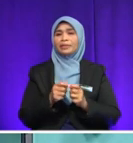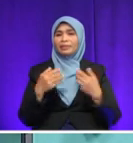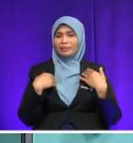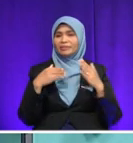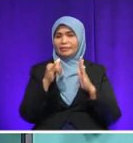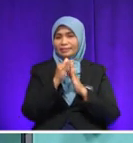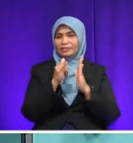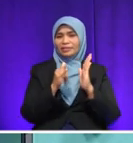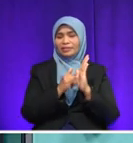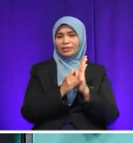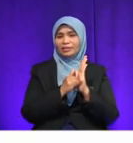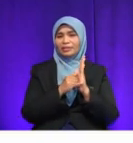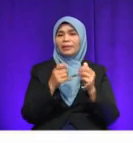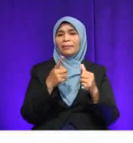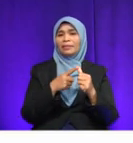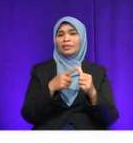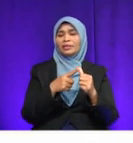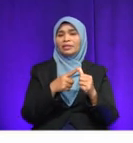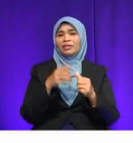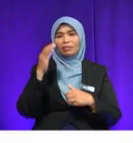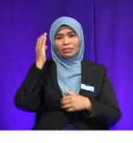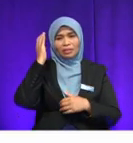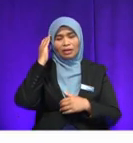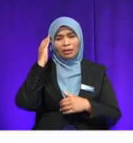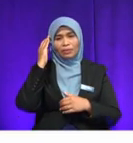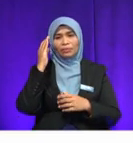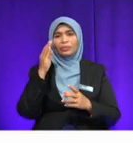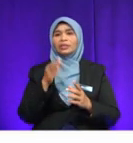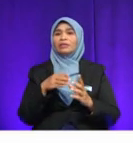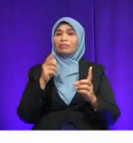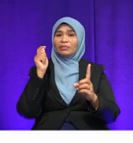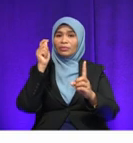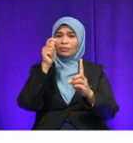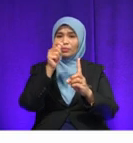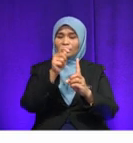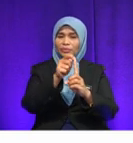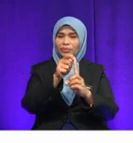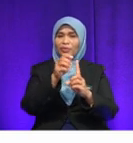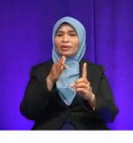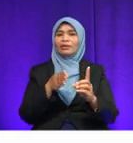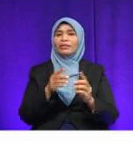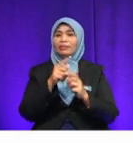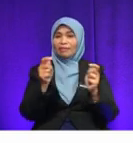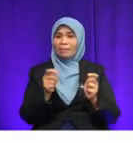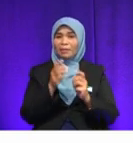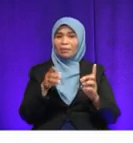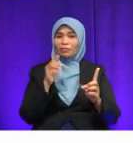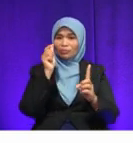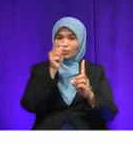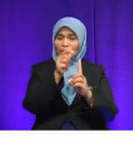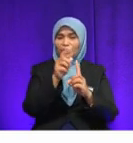perjalanannya yang pertama mengetahui destinasi yang dituju Ustaz Saya tidak musafir nih